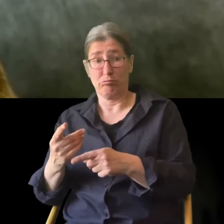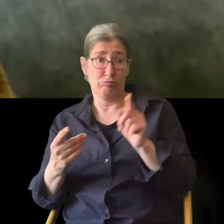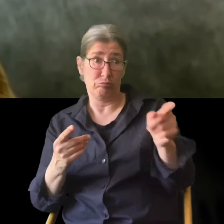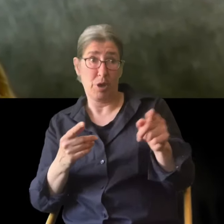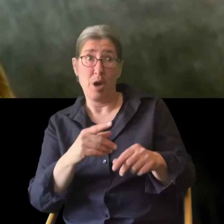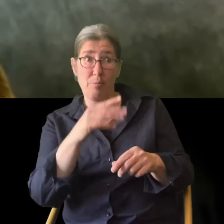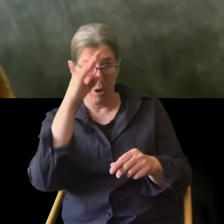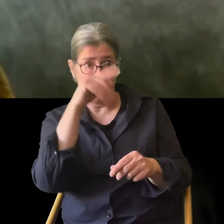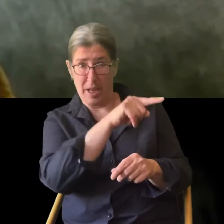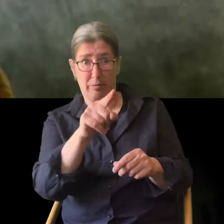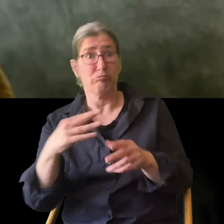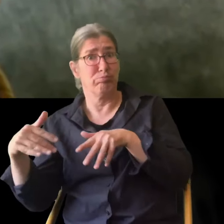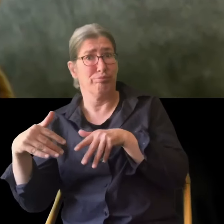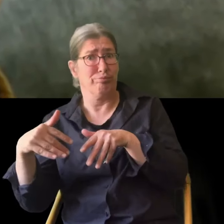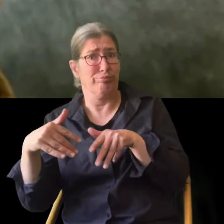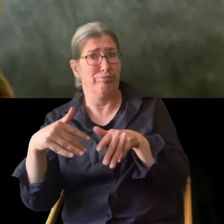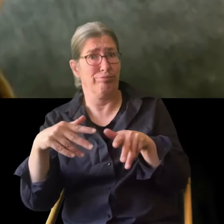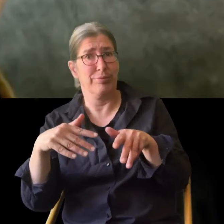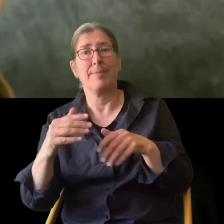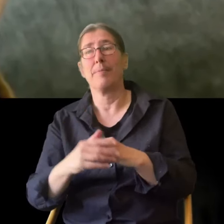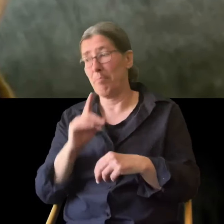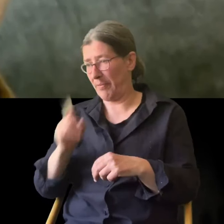die drohenden Polizeibarrikaden vorzurücken.